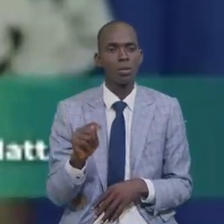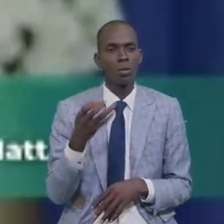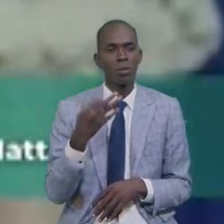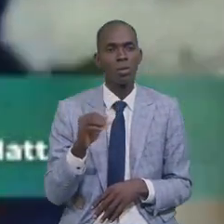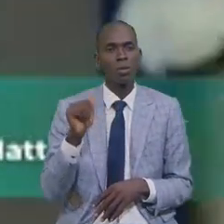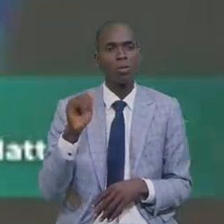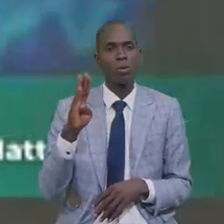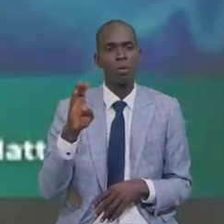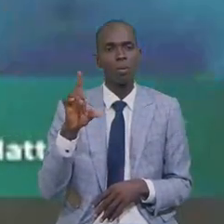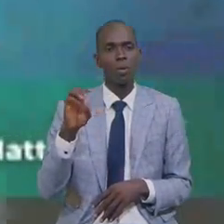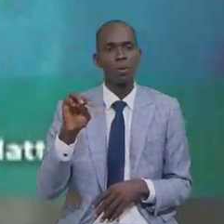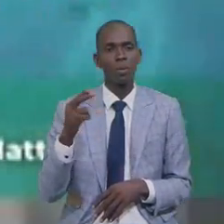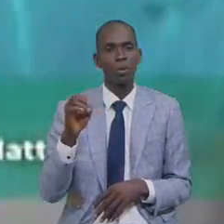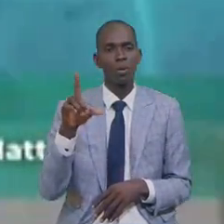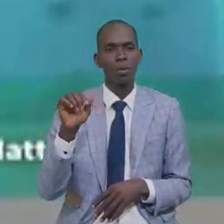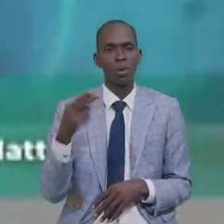Le nom d'Élisée.